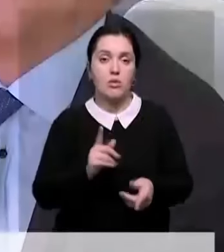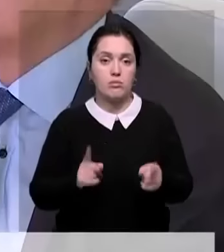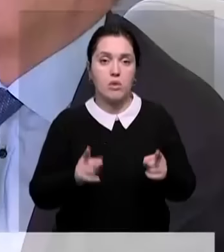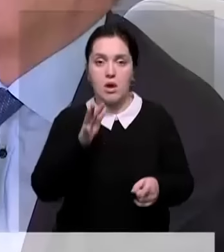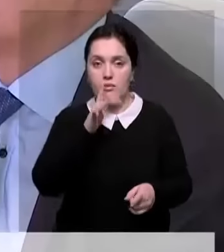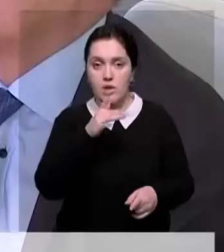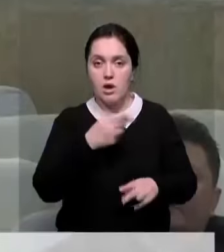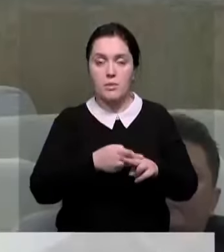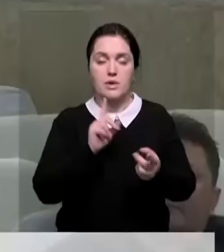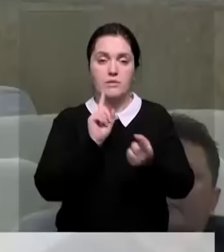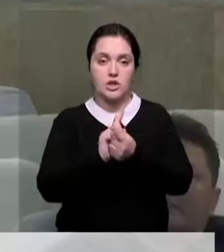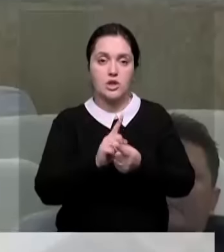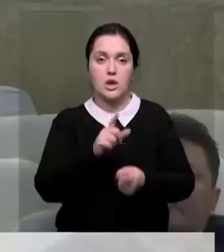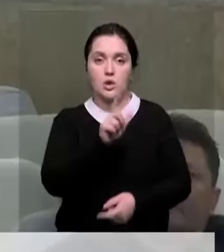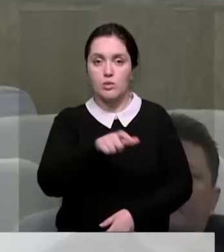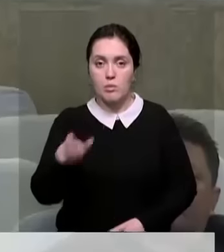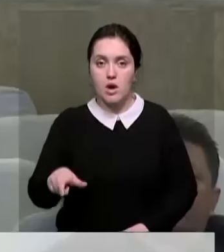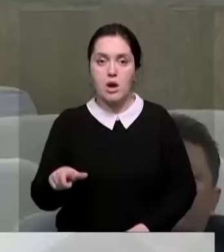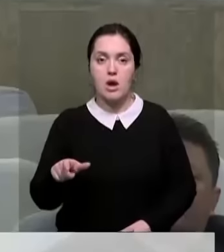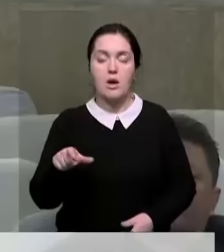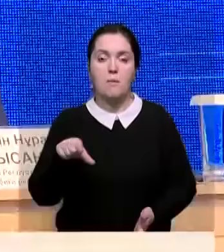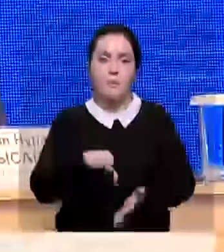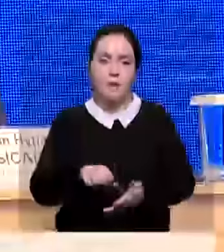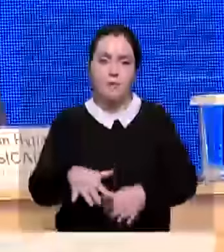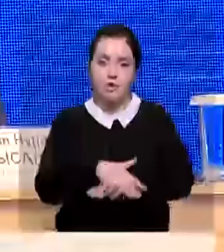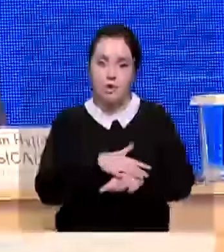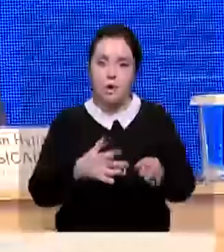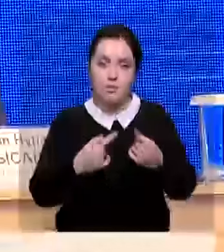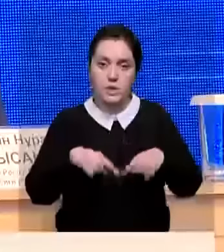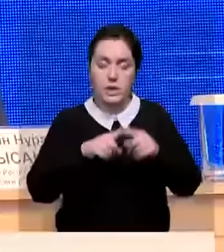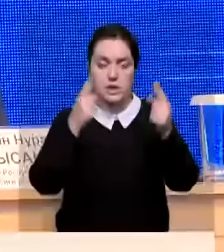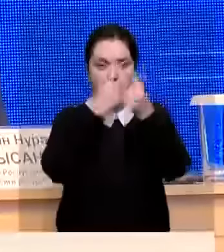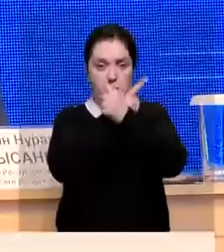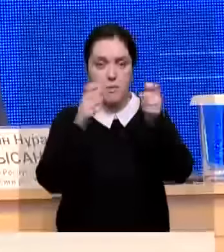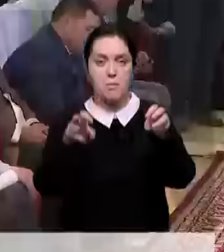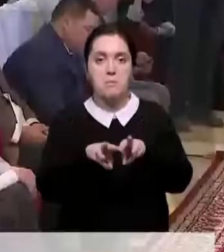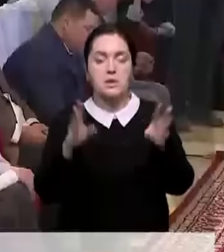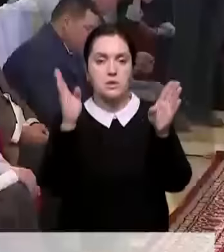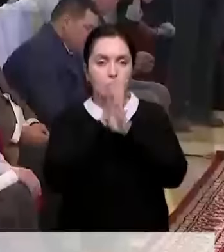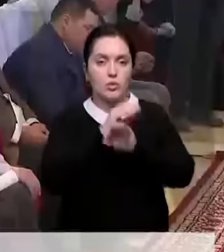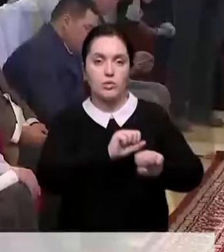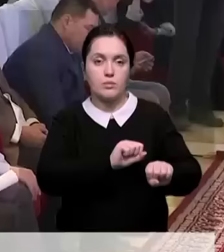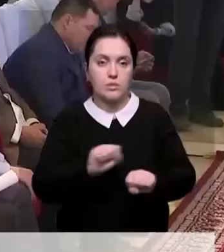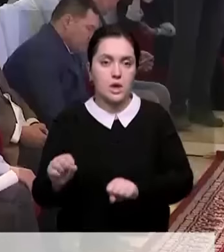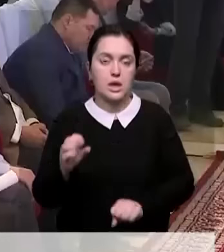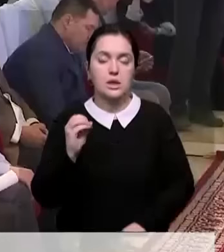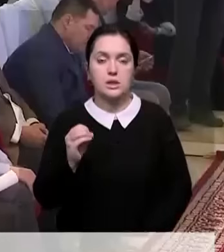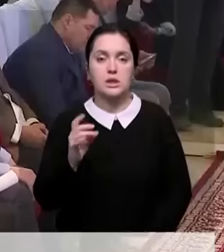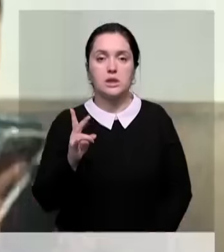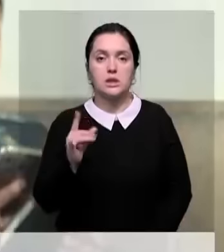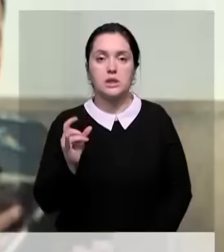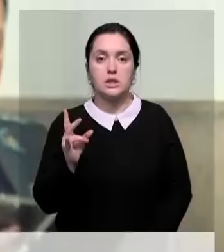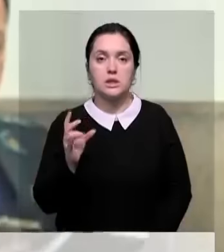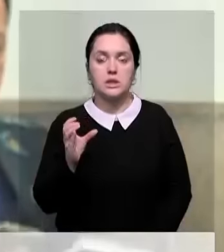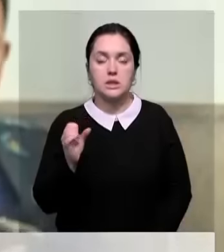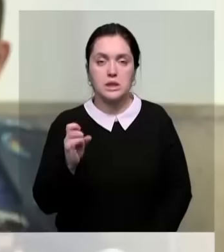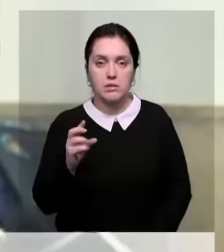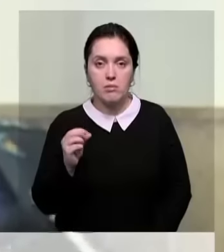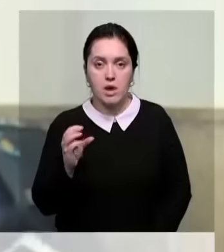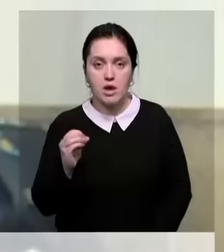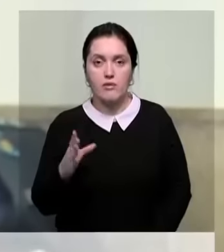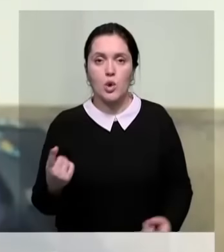реального времени. Об этом на встрече с жителями региона и представителями общественных объединений сообщил министр экологии и природных ресурсов Ерлан